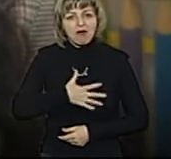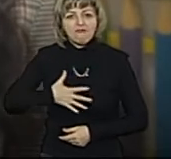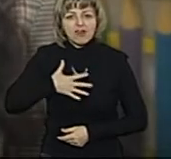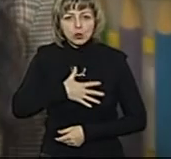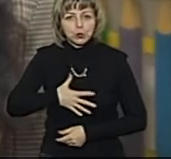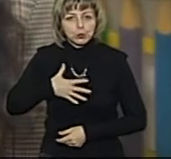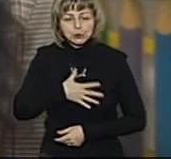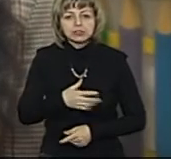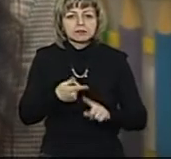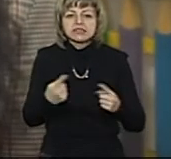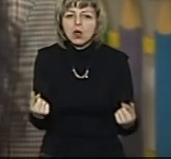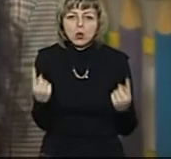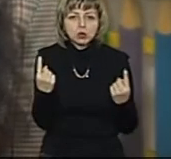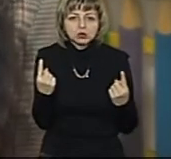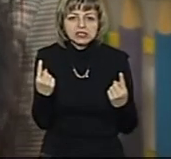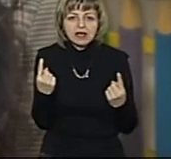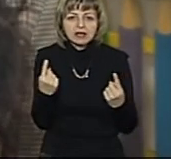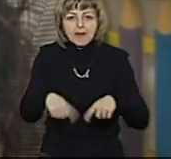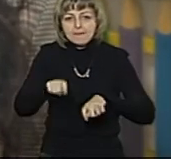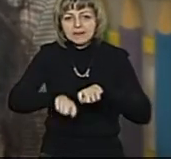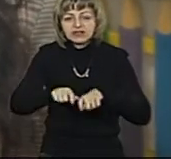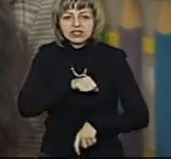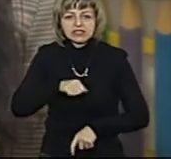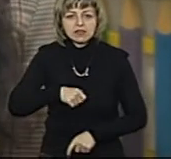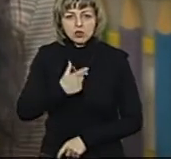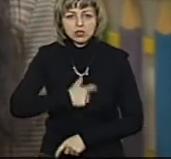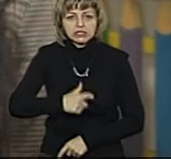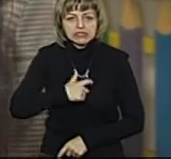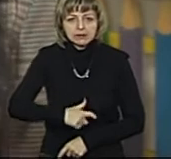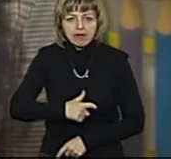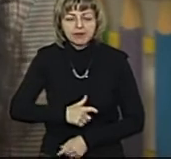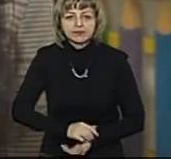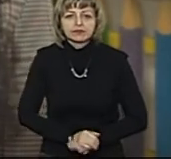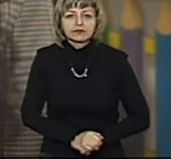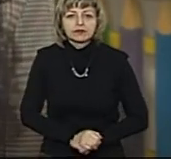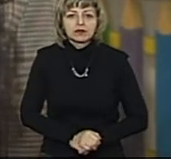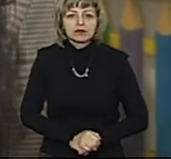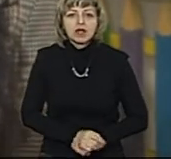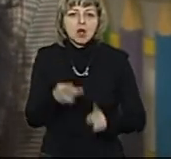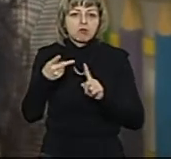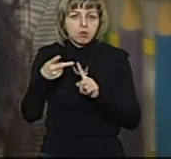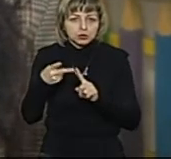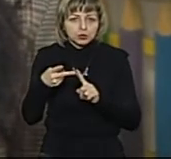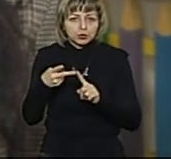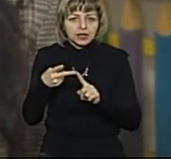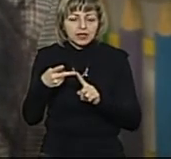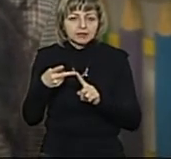по-перше, колосальна перевірка самої себе, самого себе. По-друге,